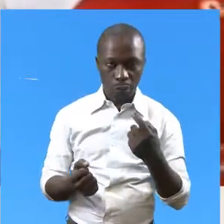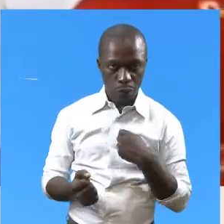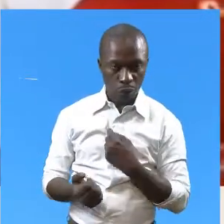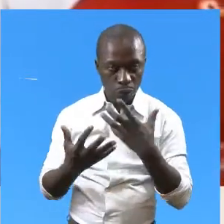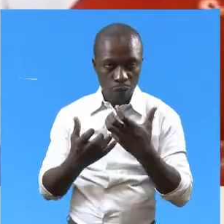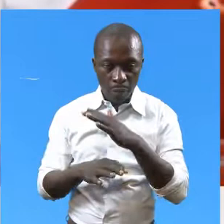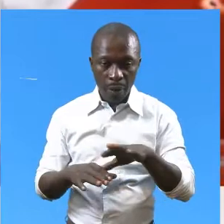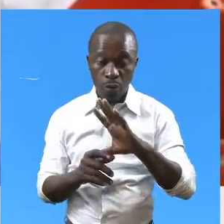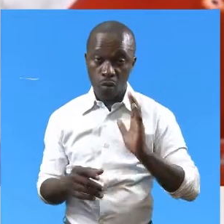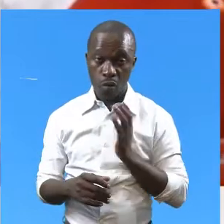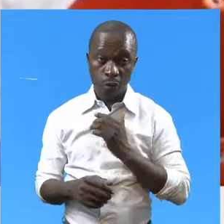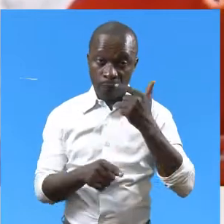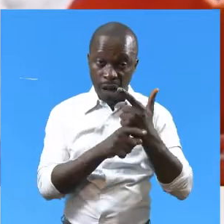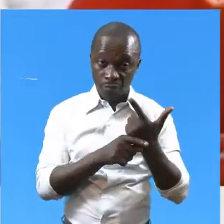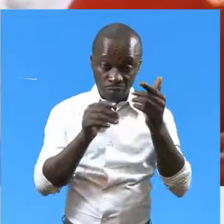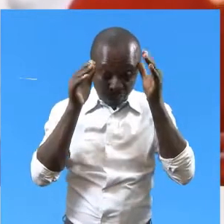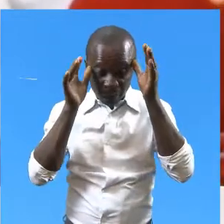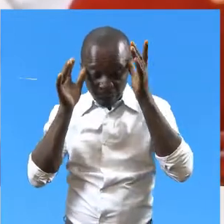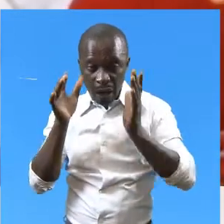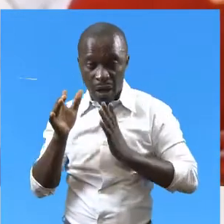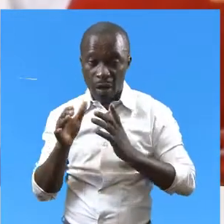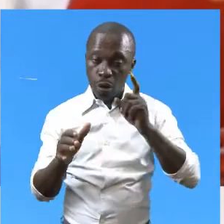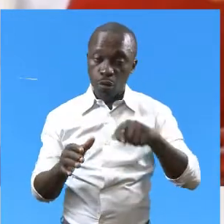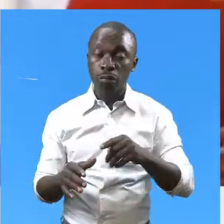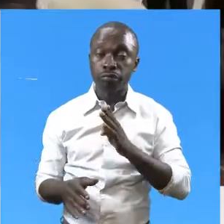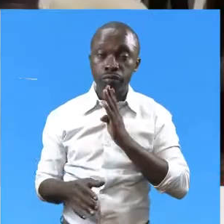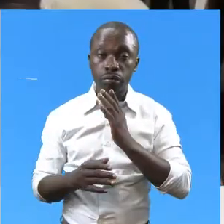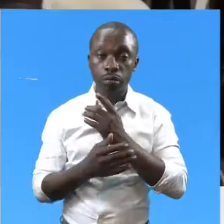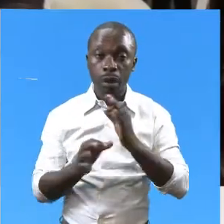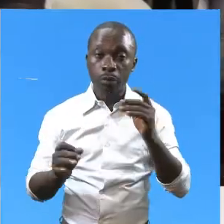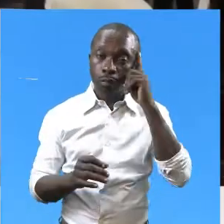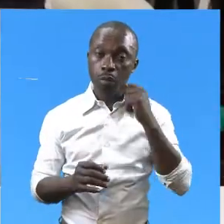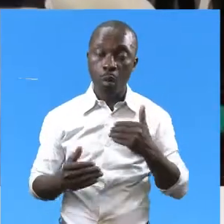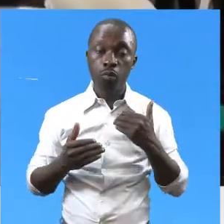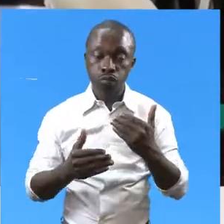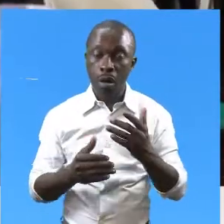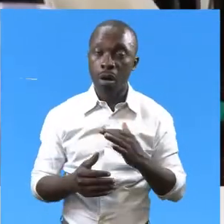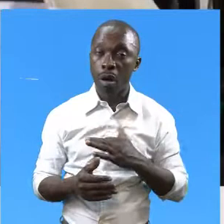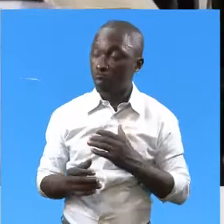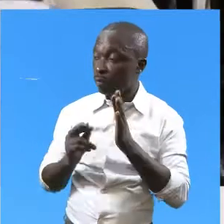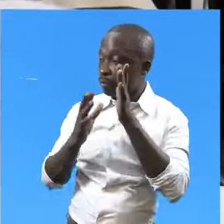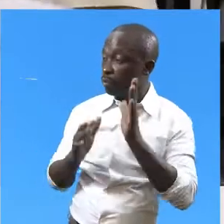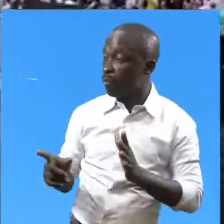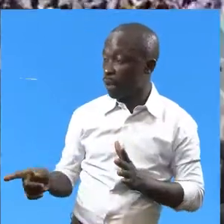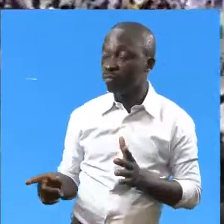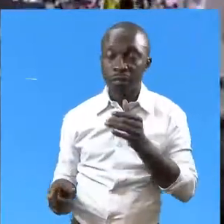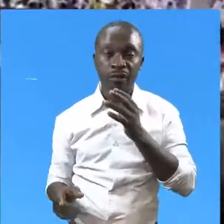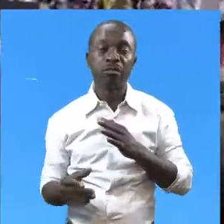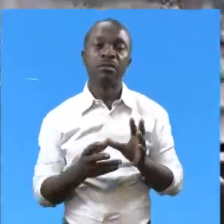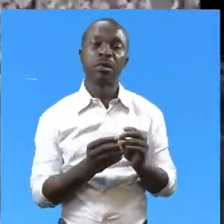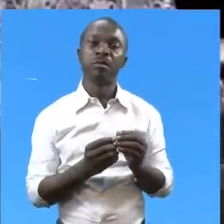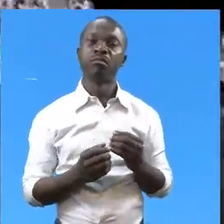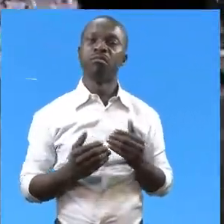concitoyens musulmans comme nous aient le droit de pouvoir pratiquer leur religion tranquillement, a déclaré Awa Thiam, l'une des